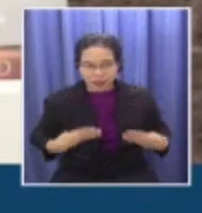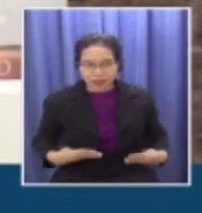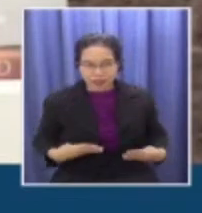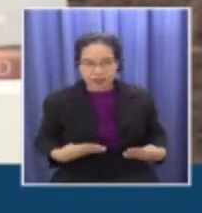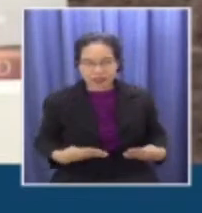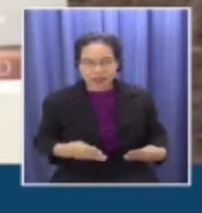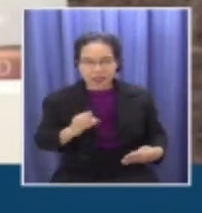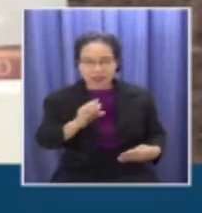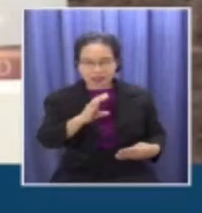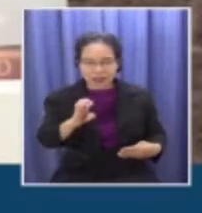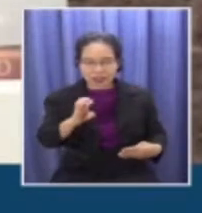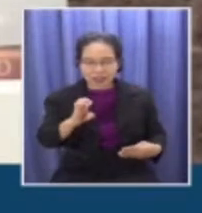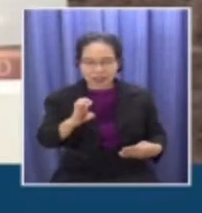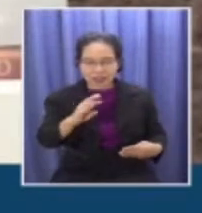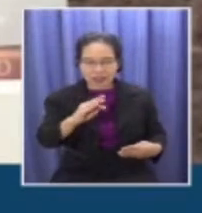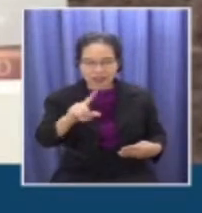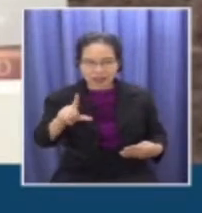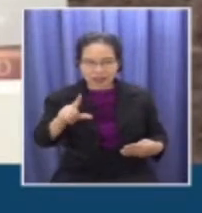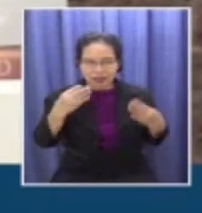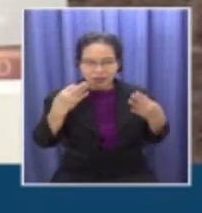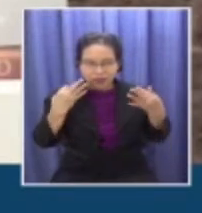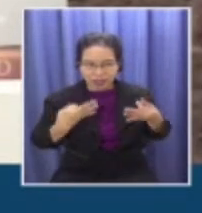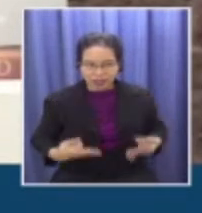aduanan nwɔtwe